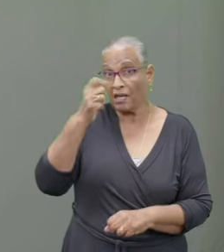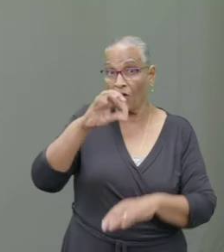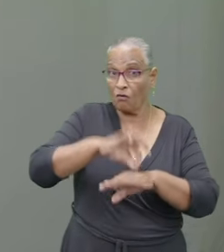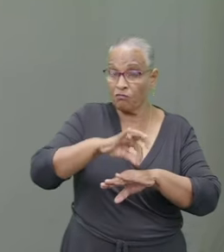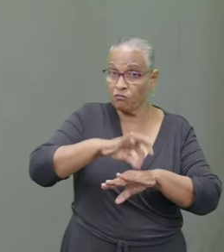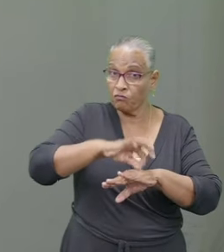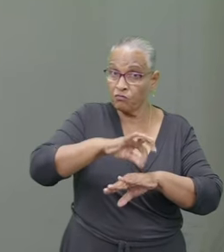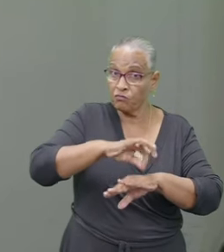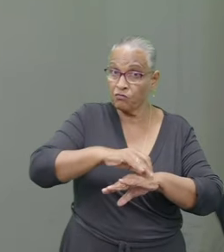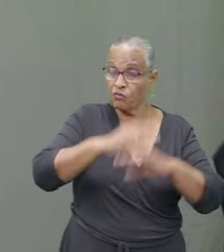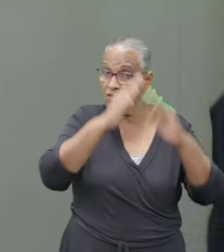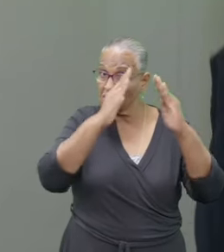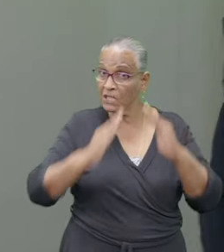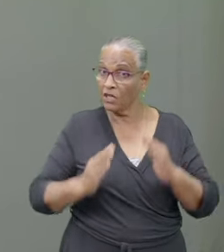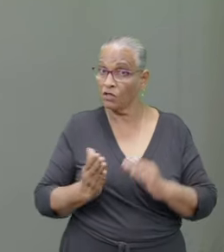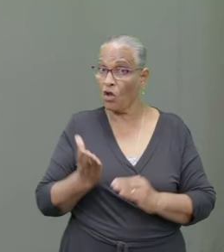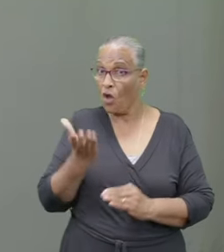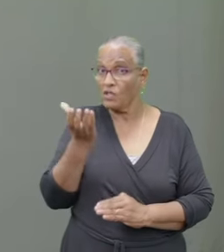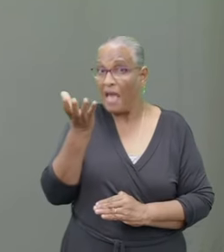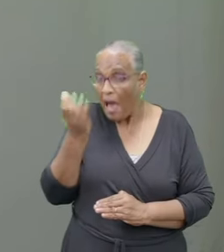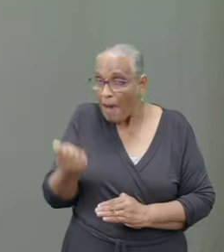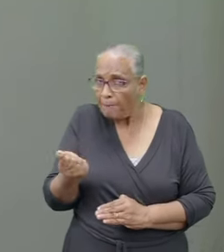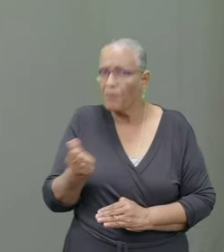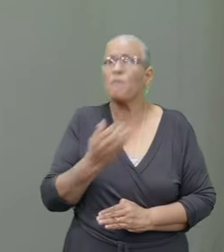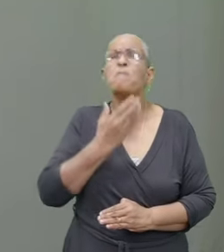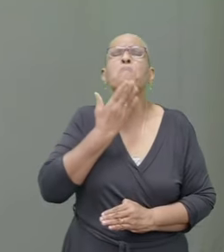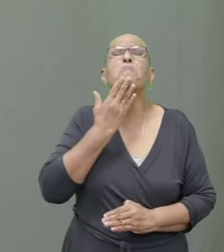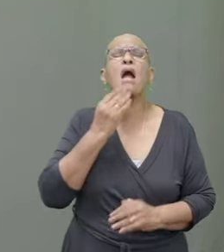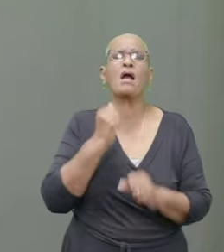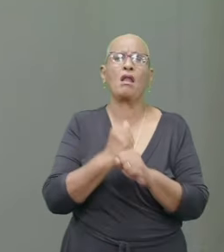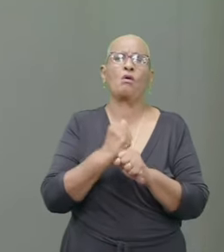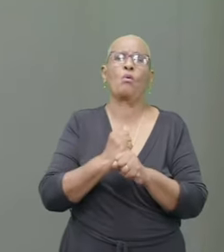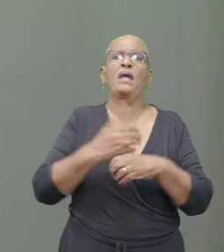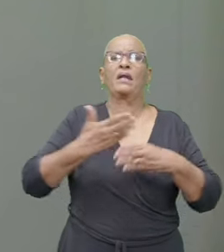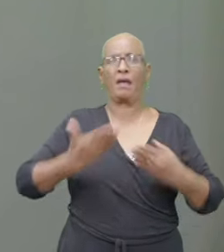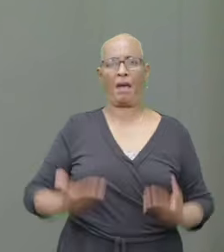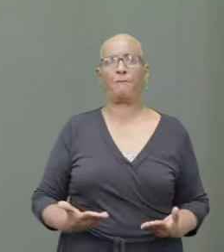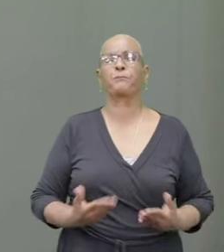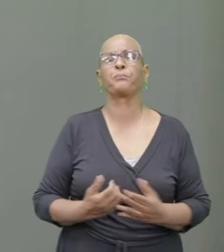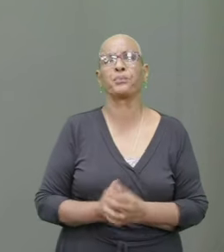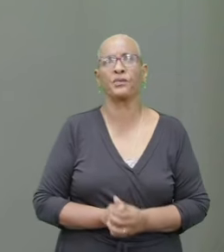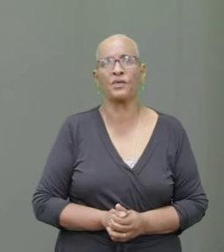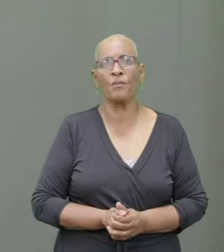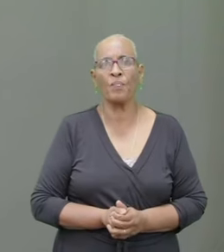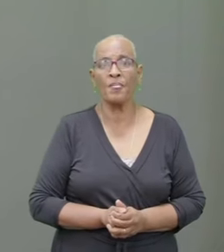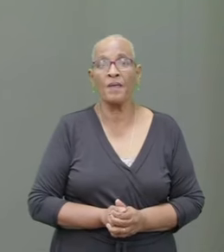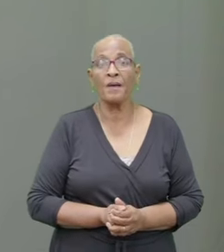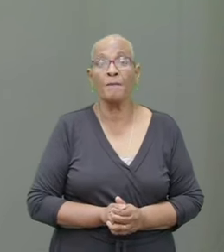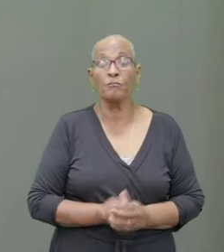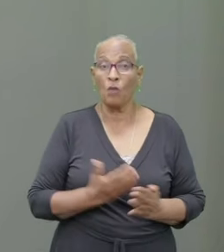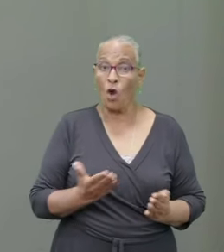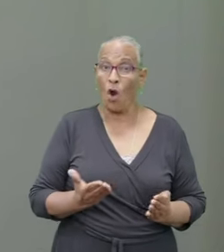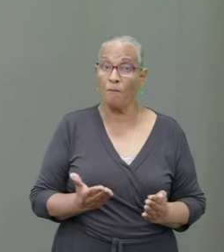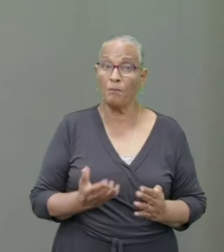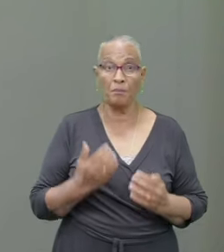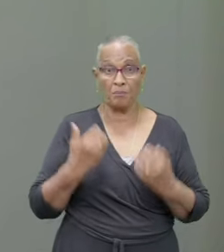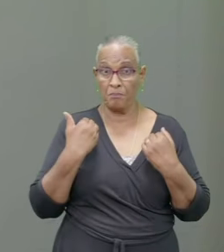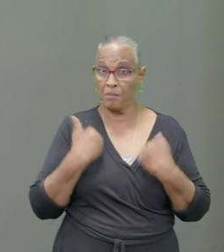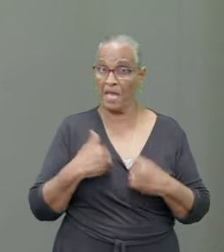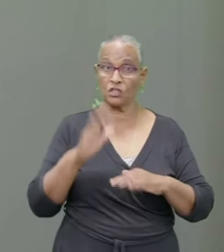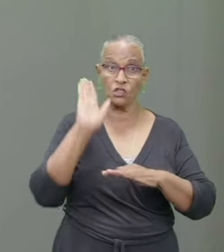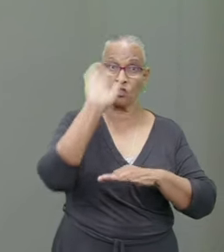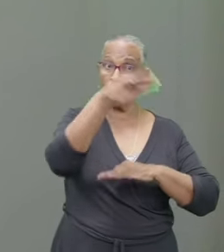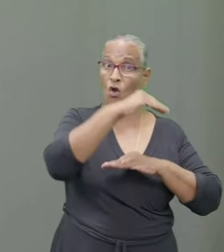van deze plaats zeker doorgeven. Wat betreft het verhogen van de drempel om weg te gaan, kan